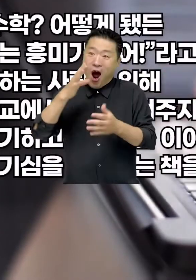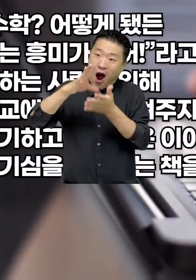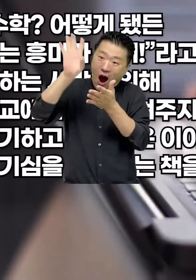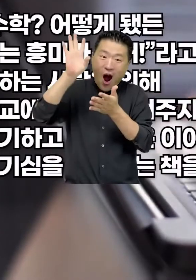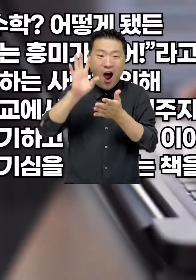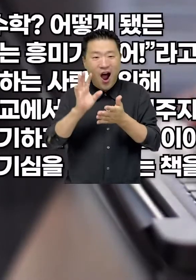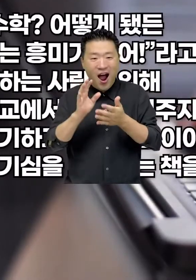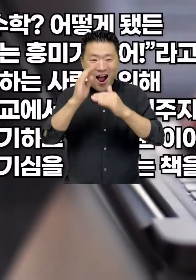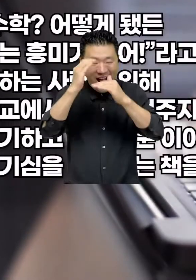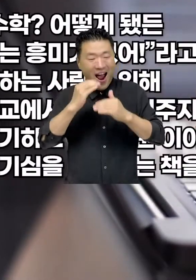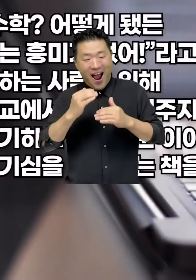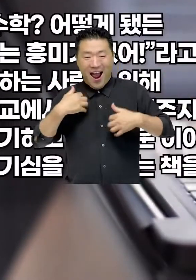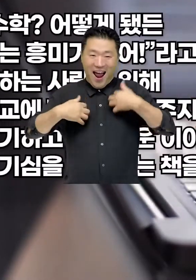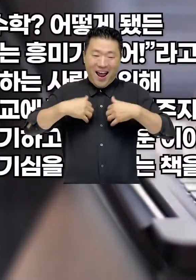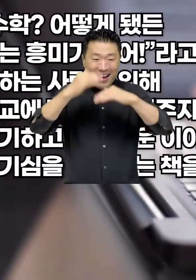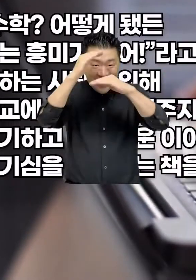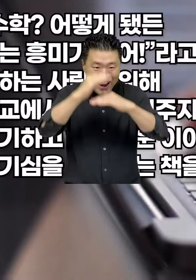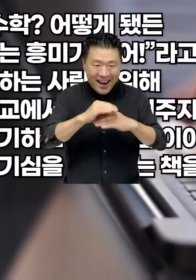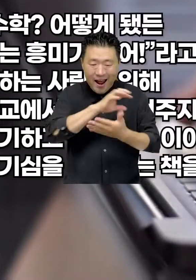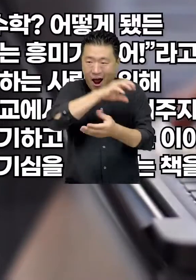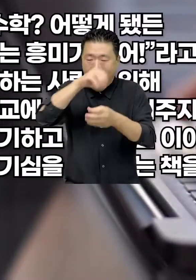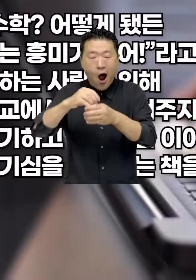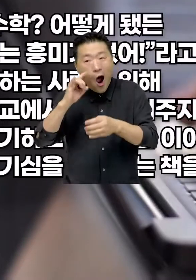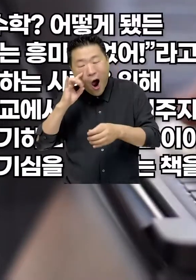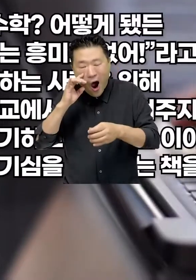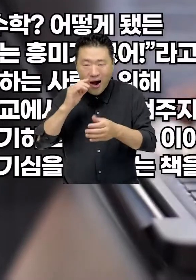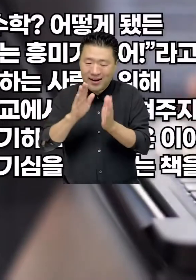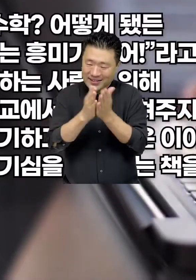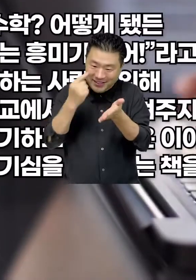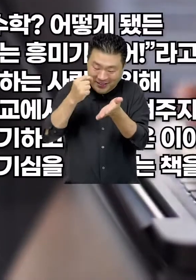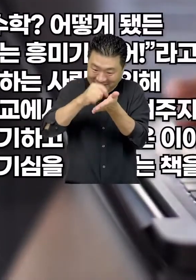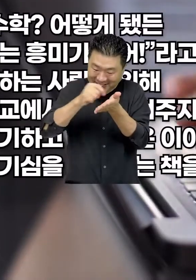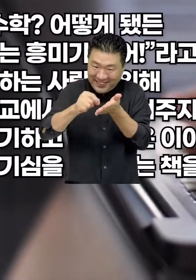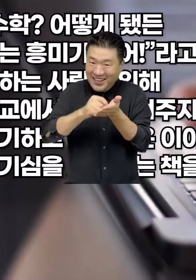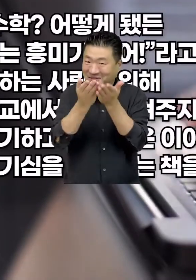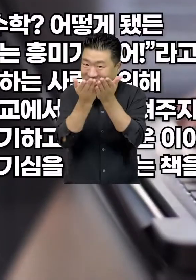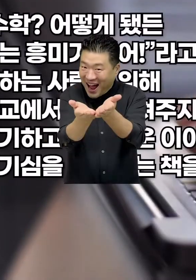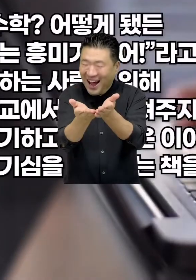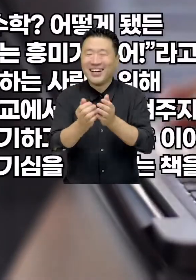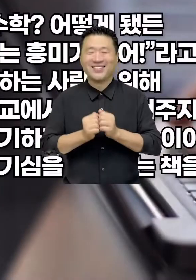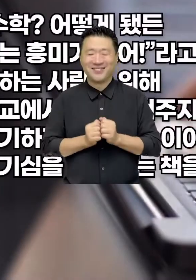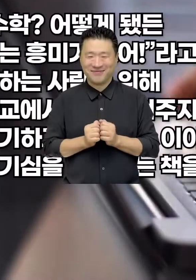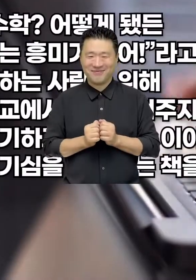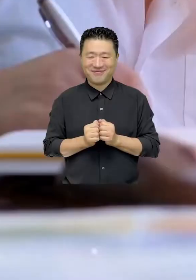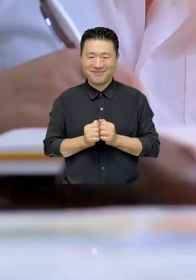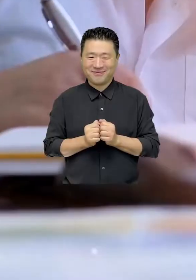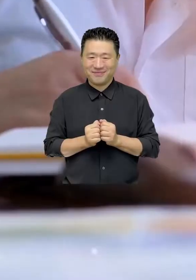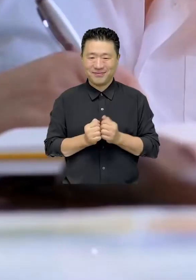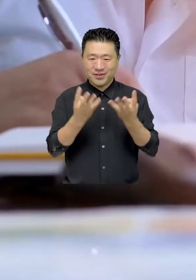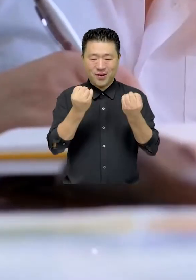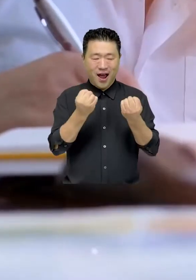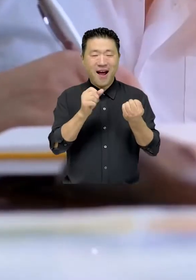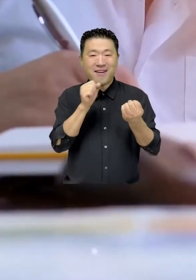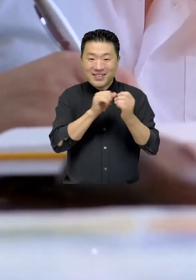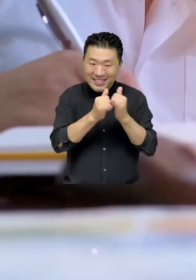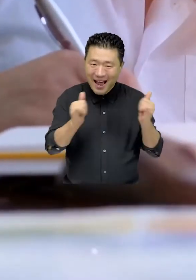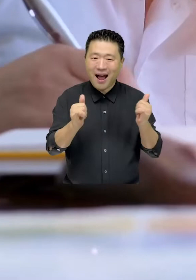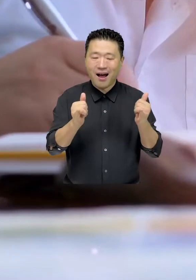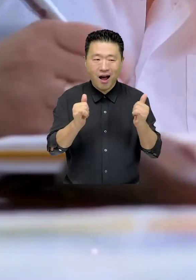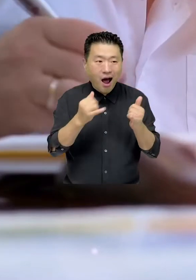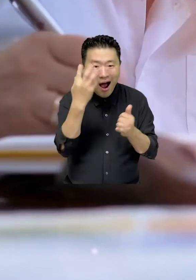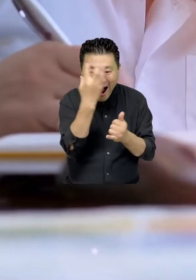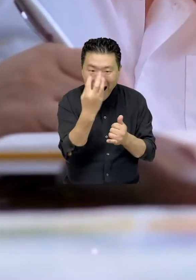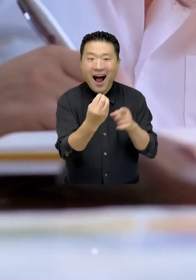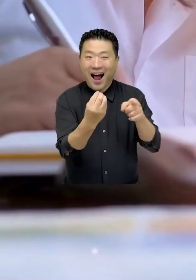않는 신기하고 흥미로운 이야기들로 호기심을 채워주는 책을 썼습니다. 수학 애호가라면